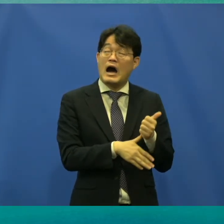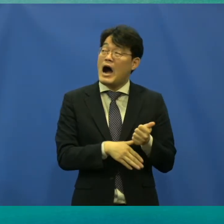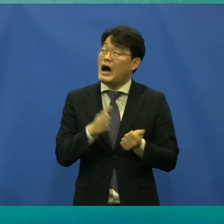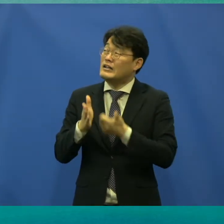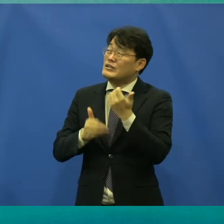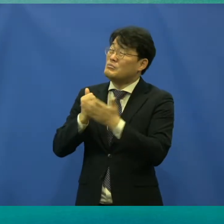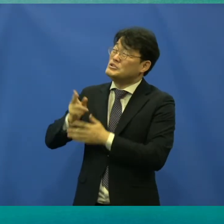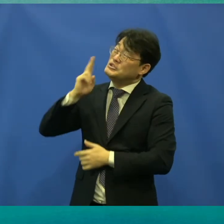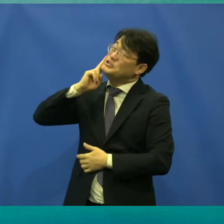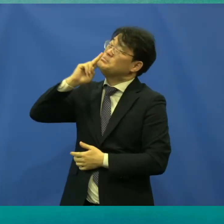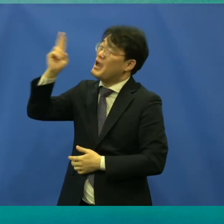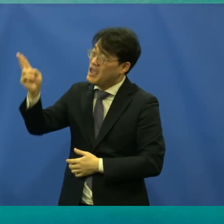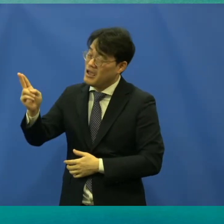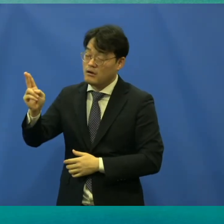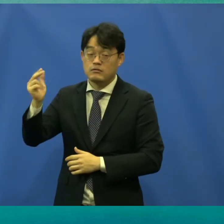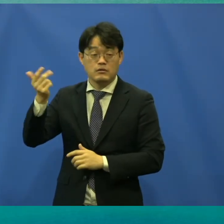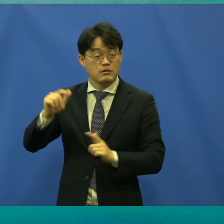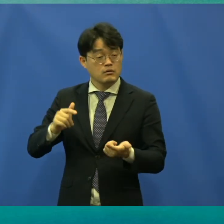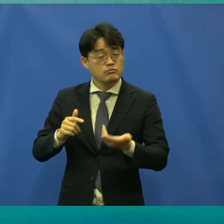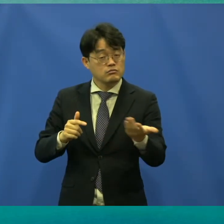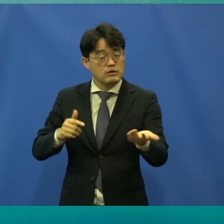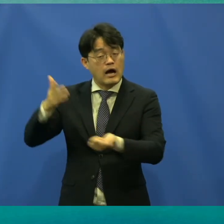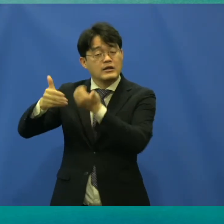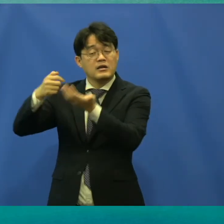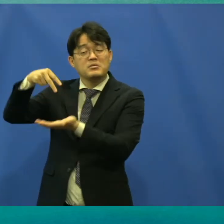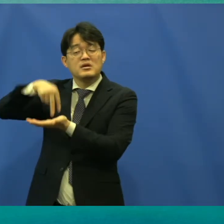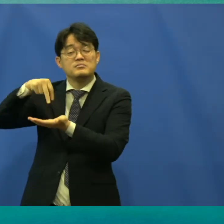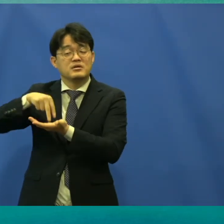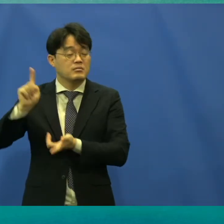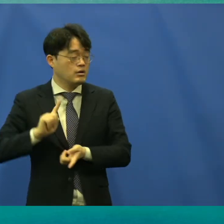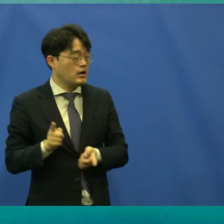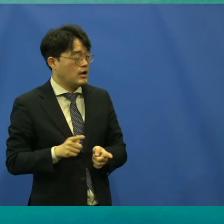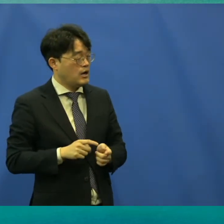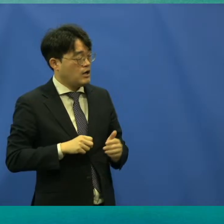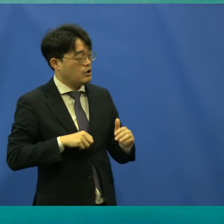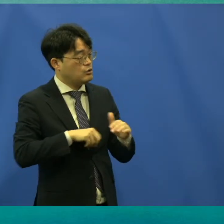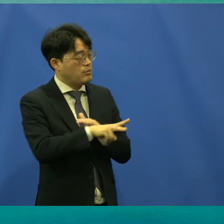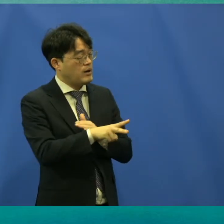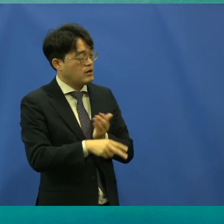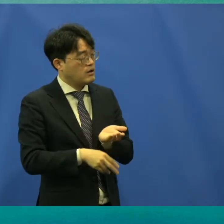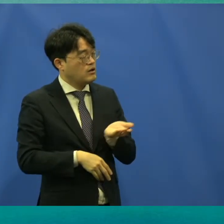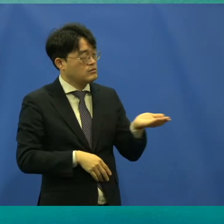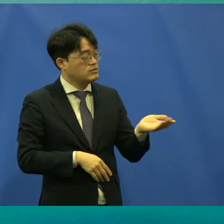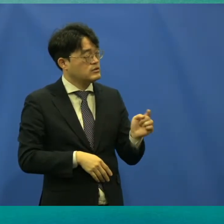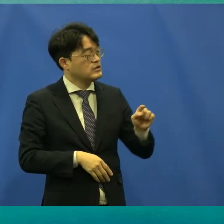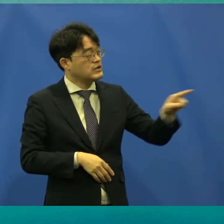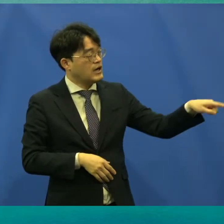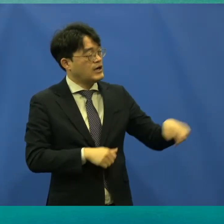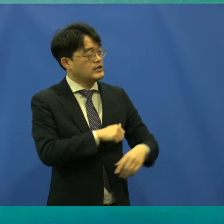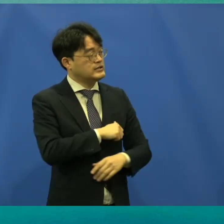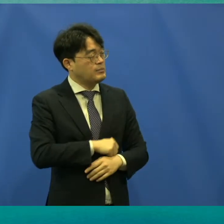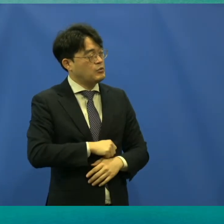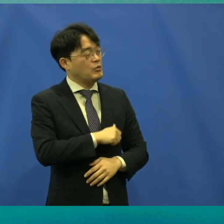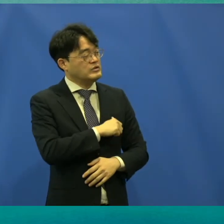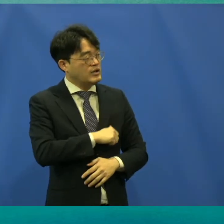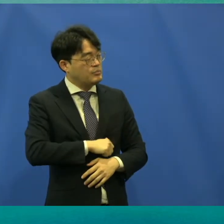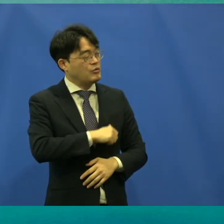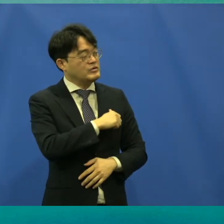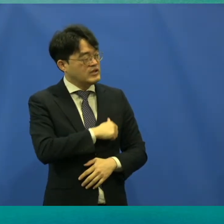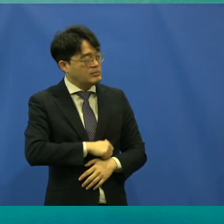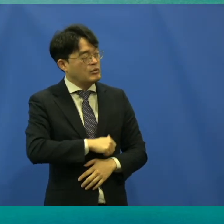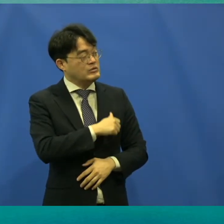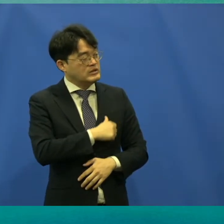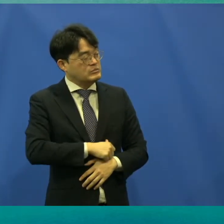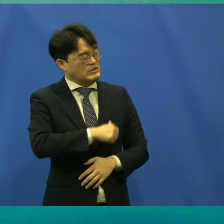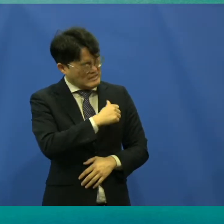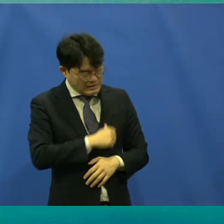인내는 크십니다. 시편 103편 8절에 여호와는 긍휼이 많으시고 은혜로우시며 노하기를